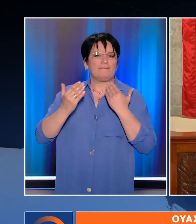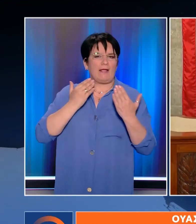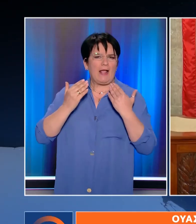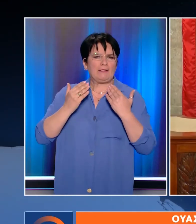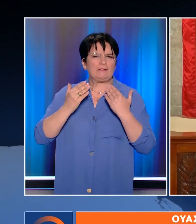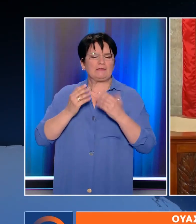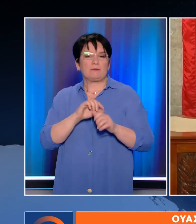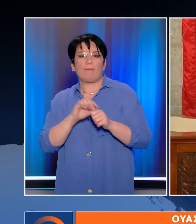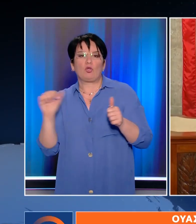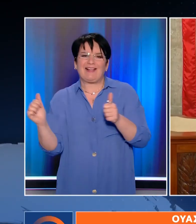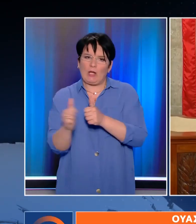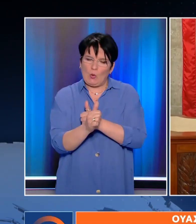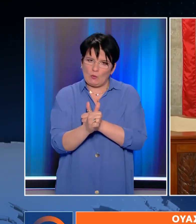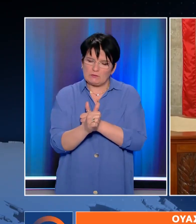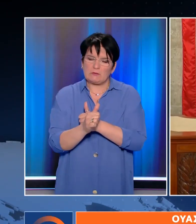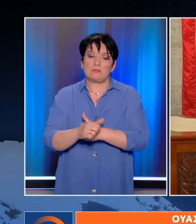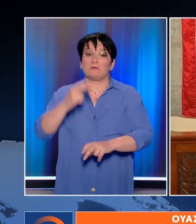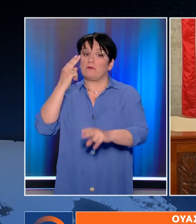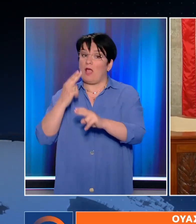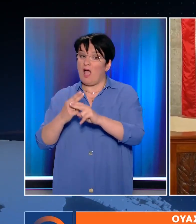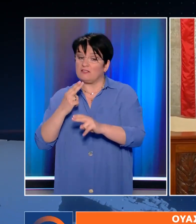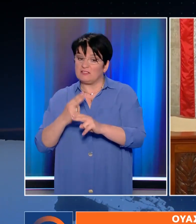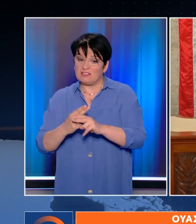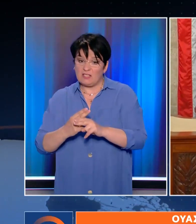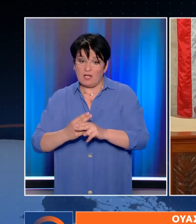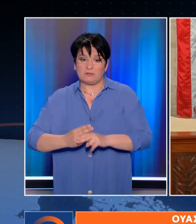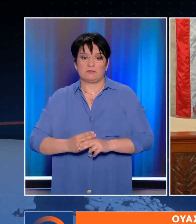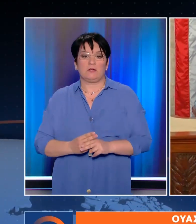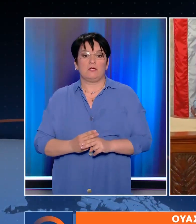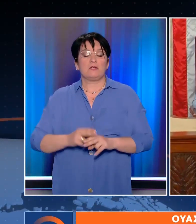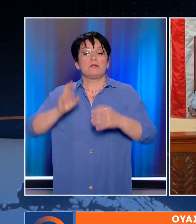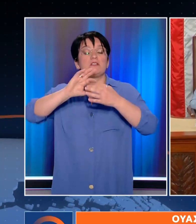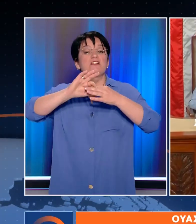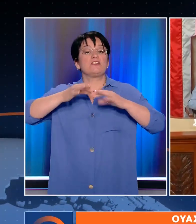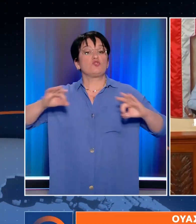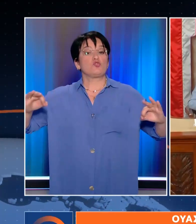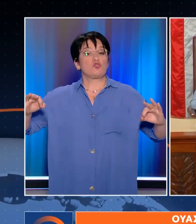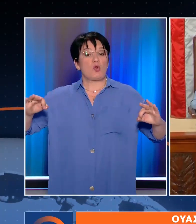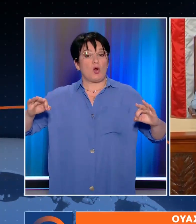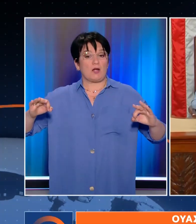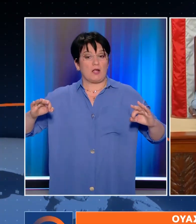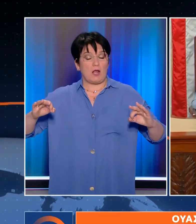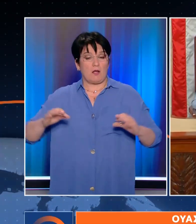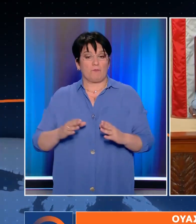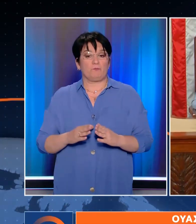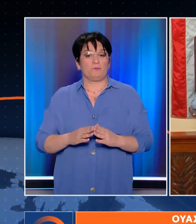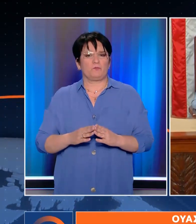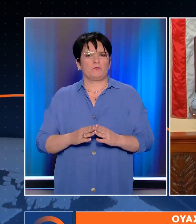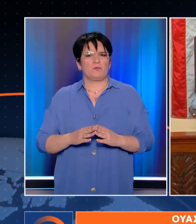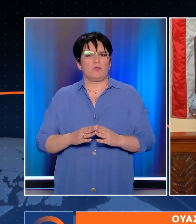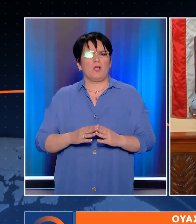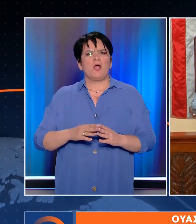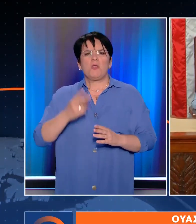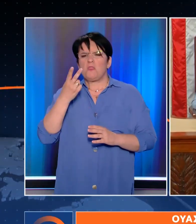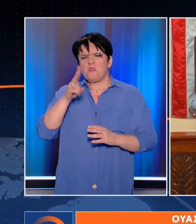στρατηγικές προτεραιότητες, αλλά και αξίες και ιστορία. Προ